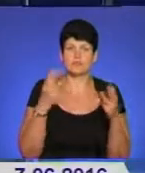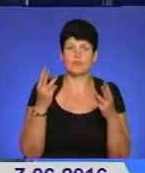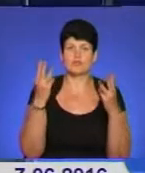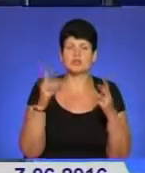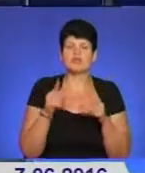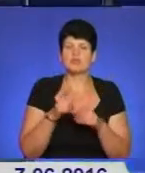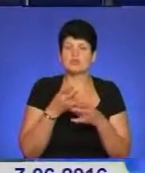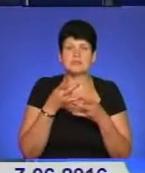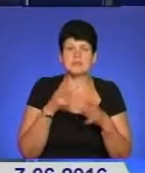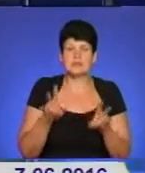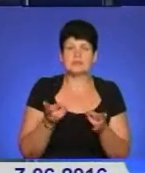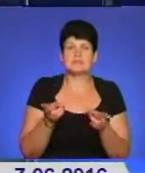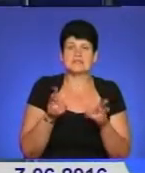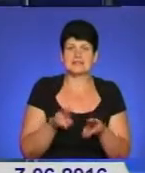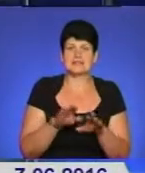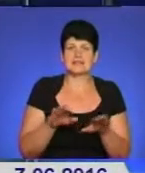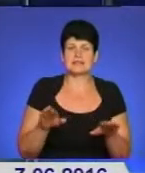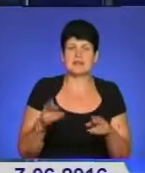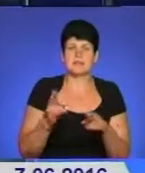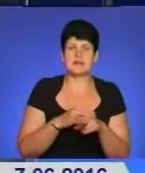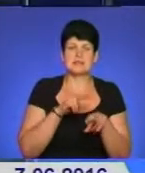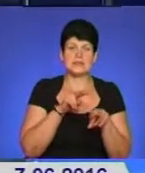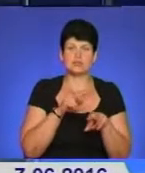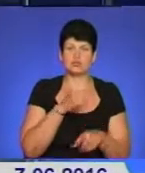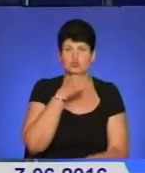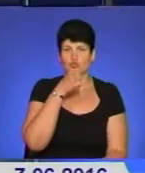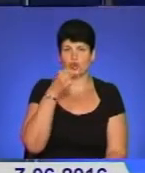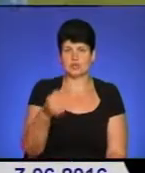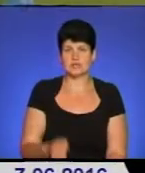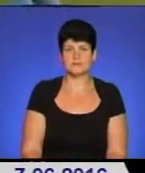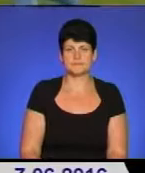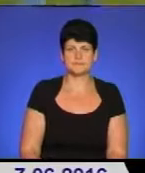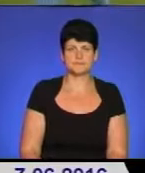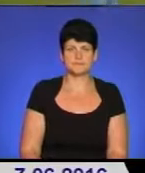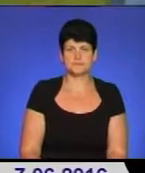не варто залишати дітей без нагляду дорослих. Детальніше – Алла Бобрик.